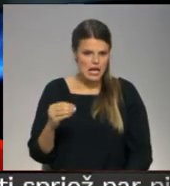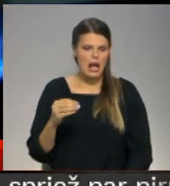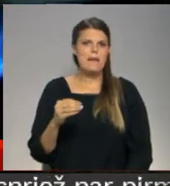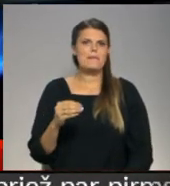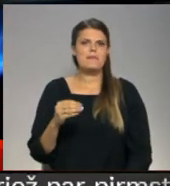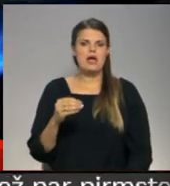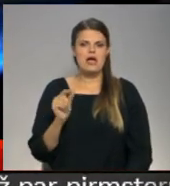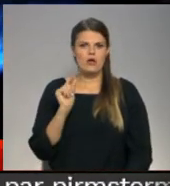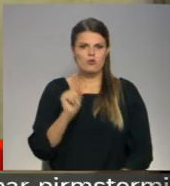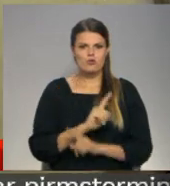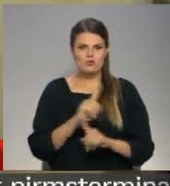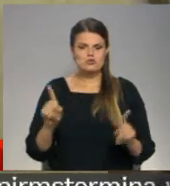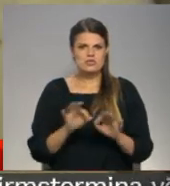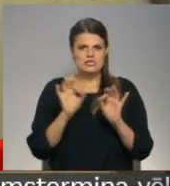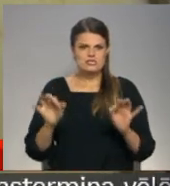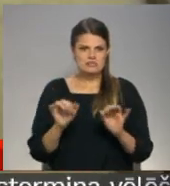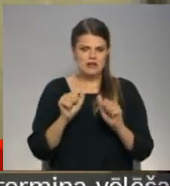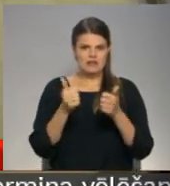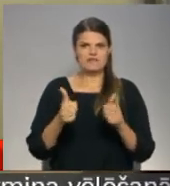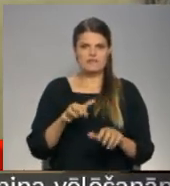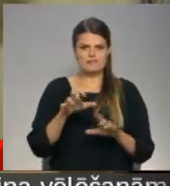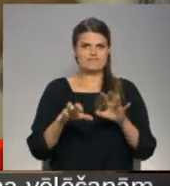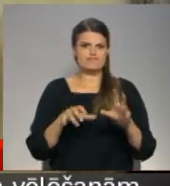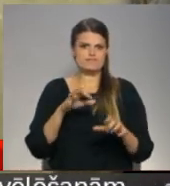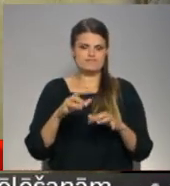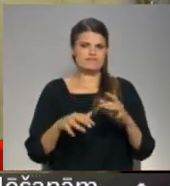sāk jau veidoties